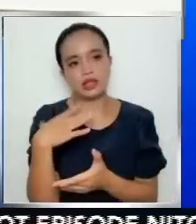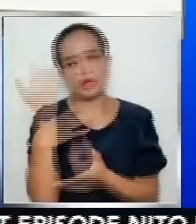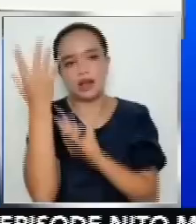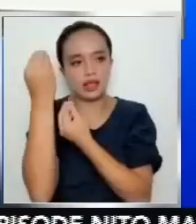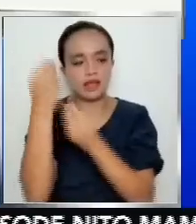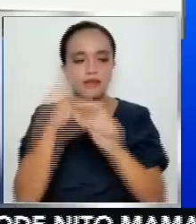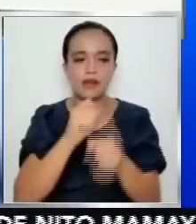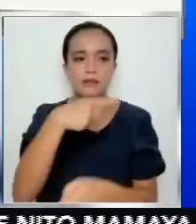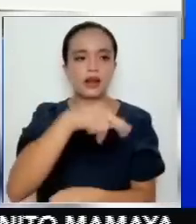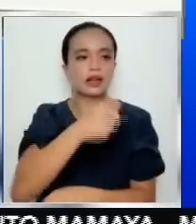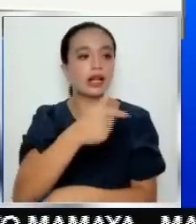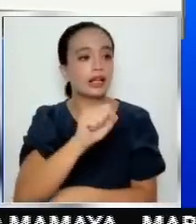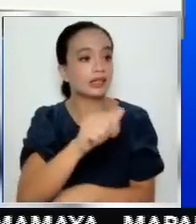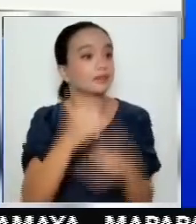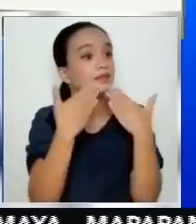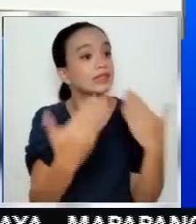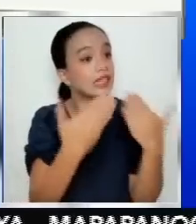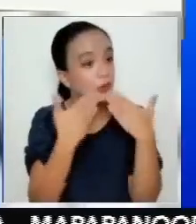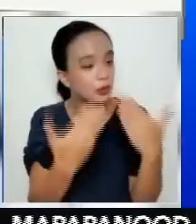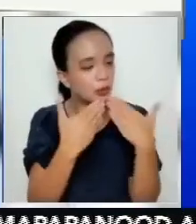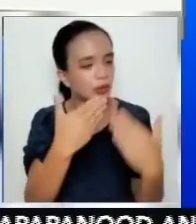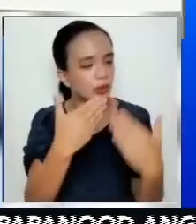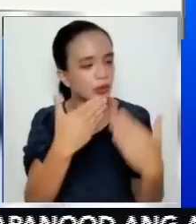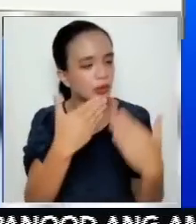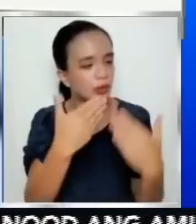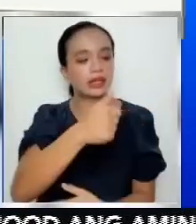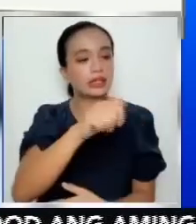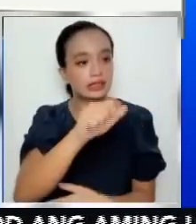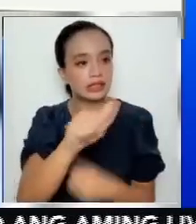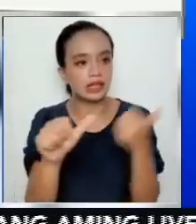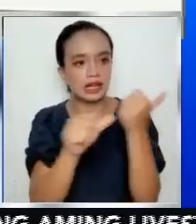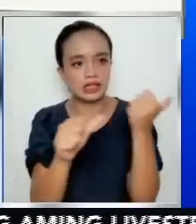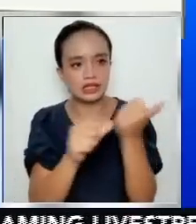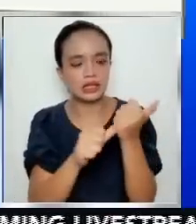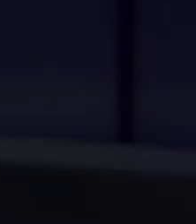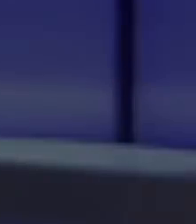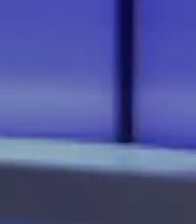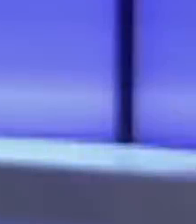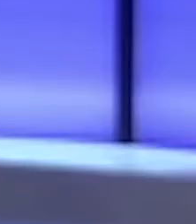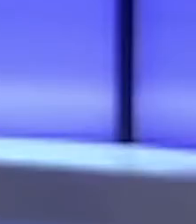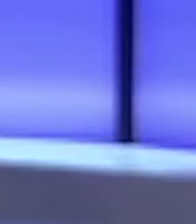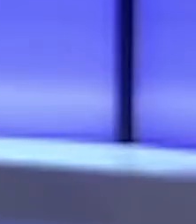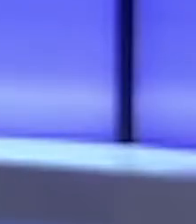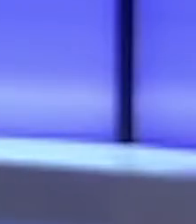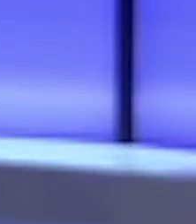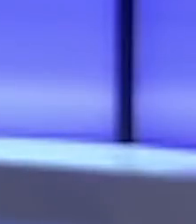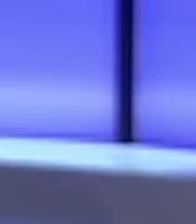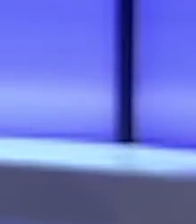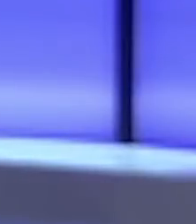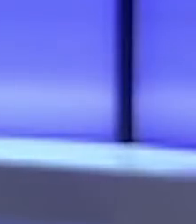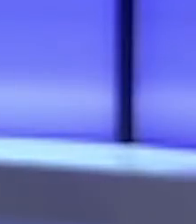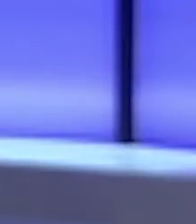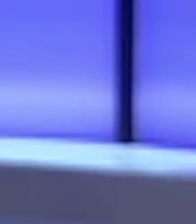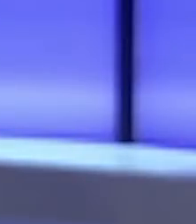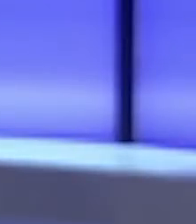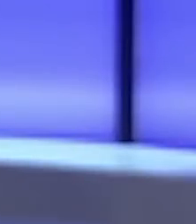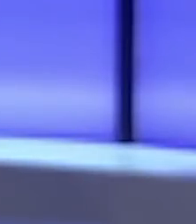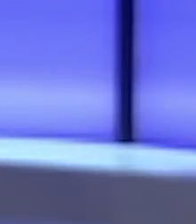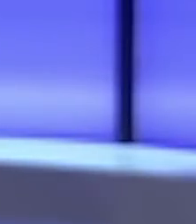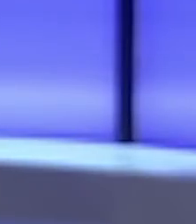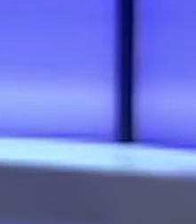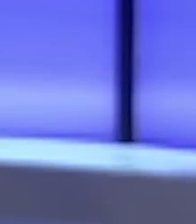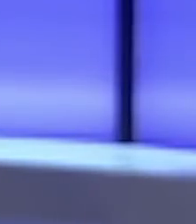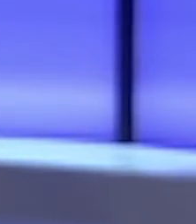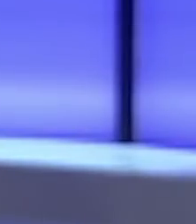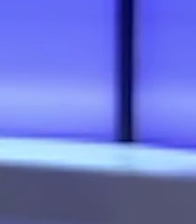Maraming salamat sa inyo, PAGASA Assistant Weather Services Chief Chris Perez. Good news mga kapuso! Maaari niyong mapanood